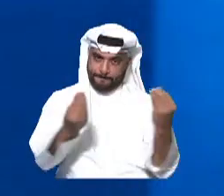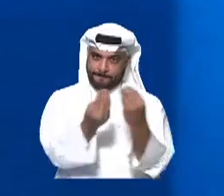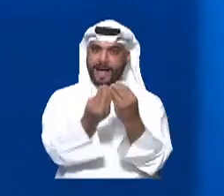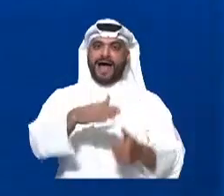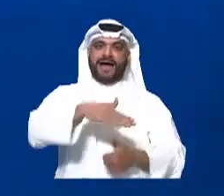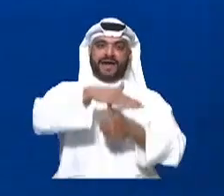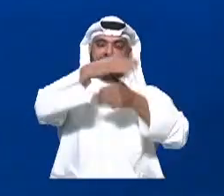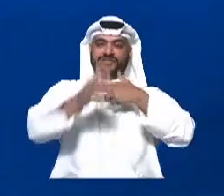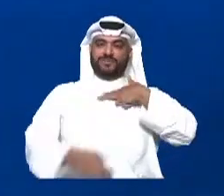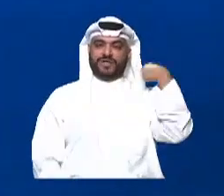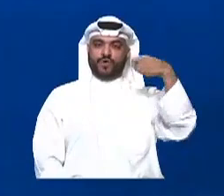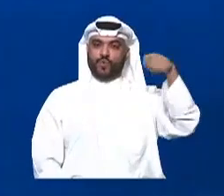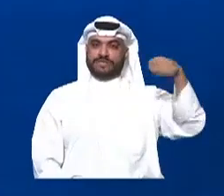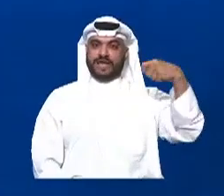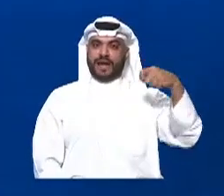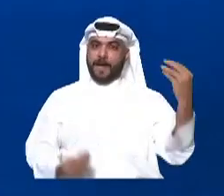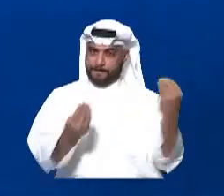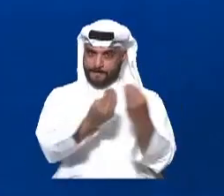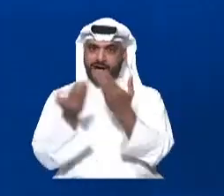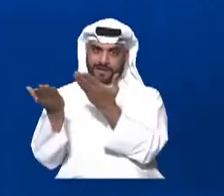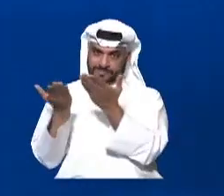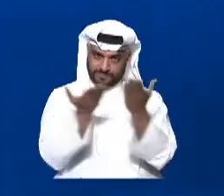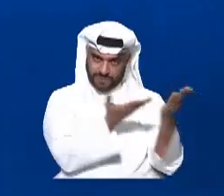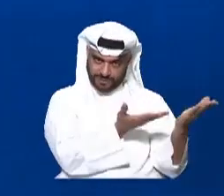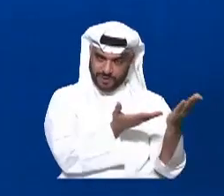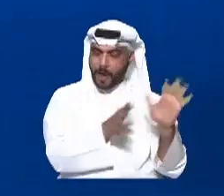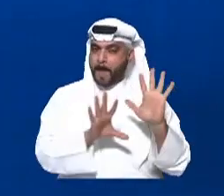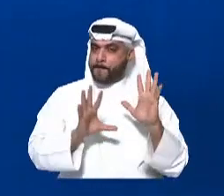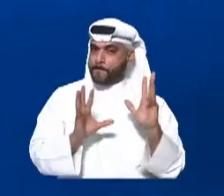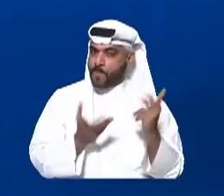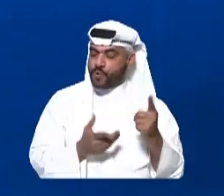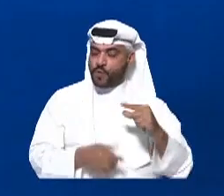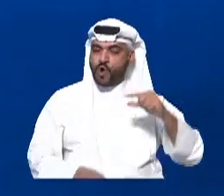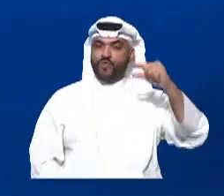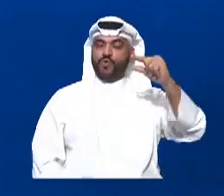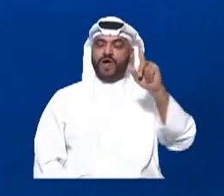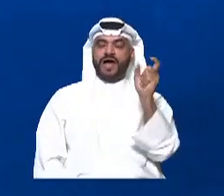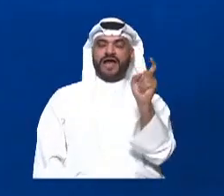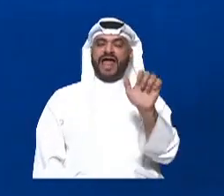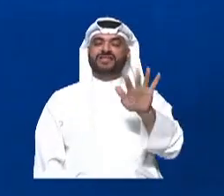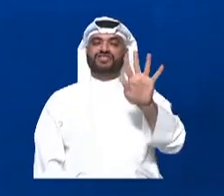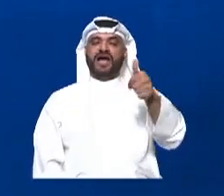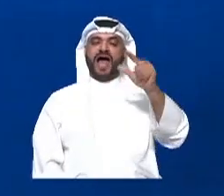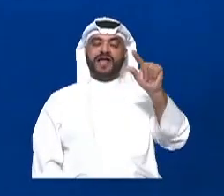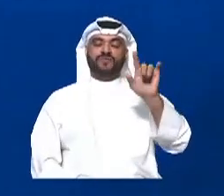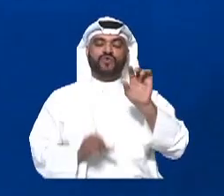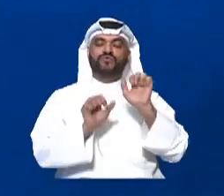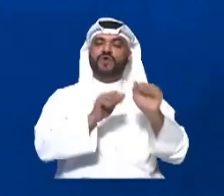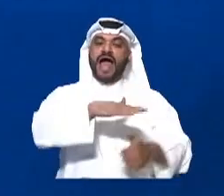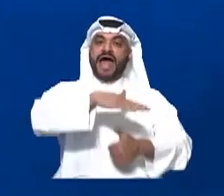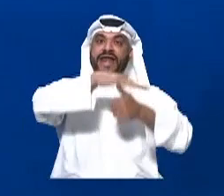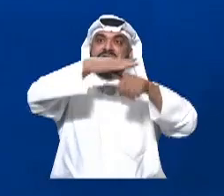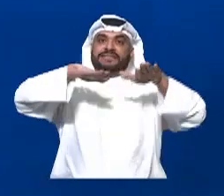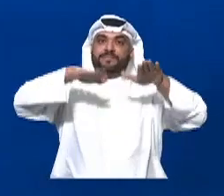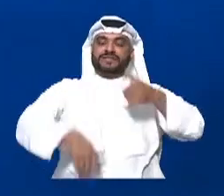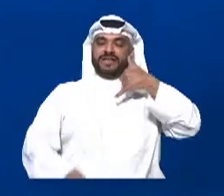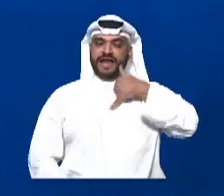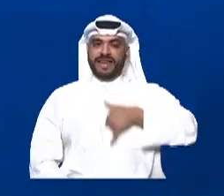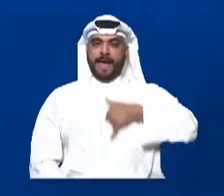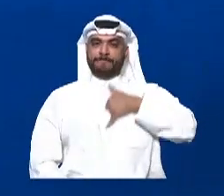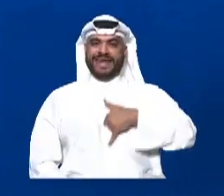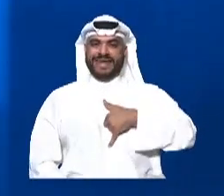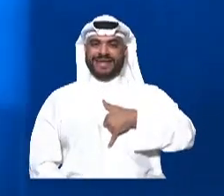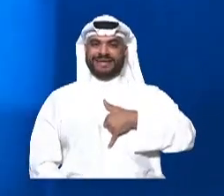الحمد الصباح رئيس مجلس الوزراء، صاحب الفخامة الدكتور رشاد محمد العليمي رئيس مجلس القيادة الرئاسي